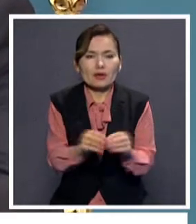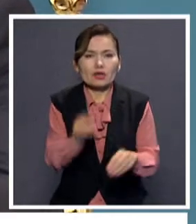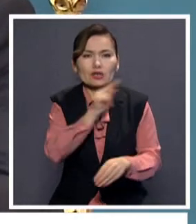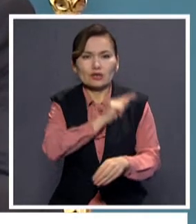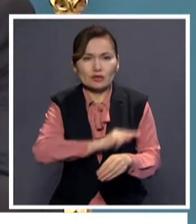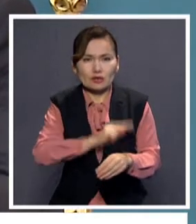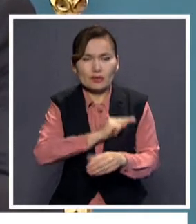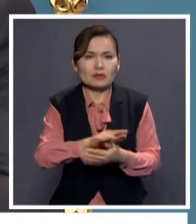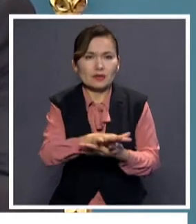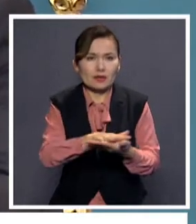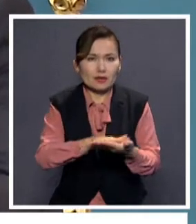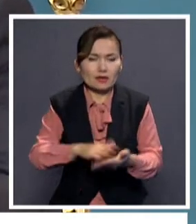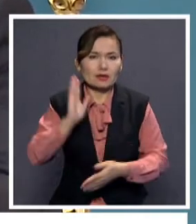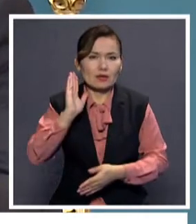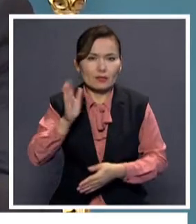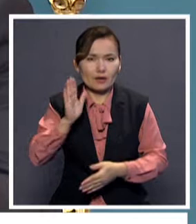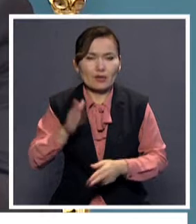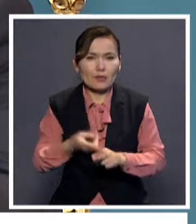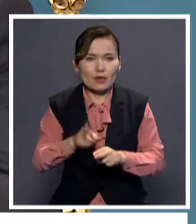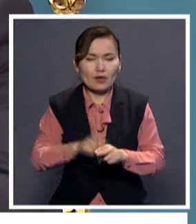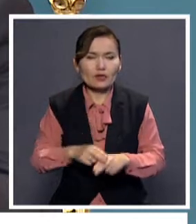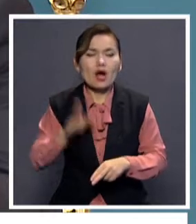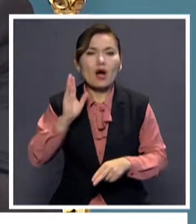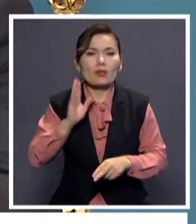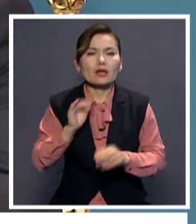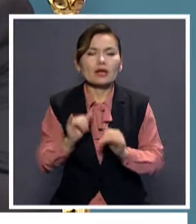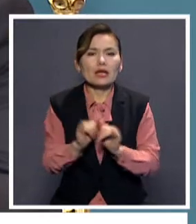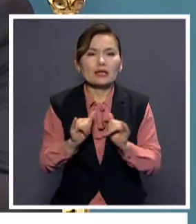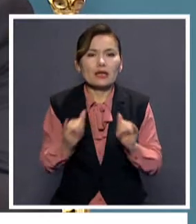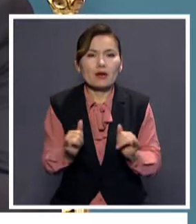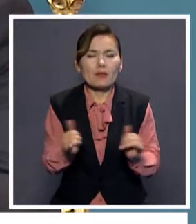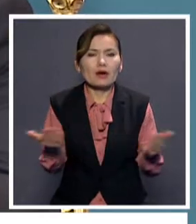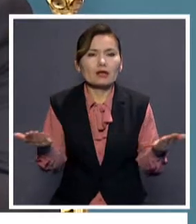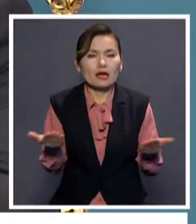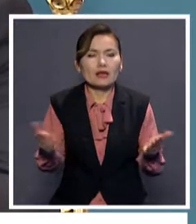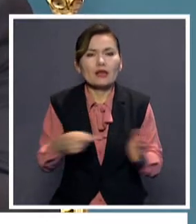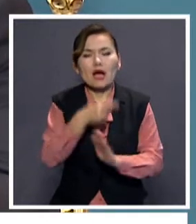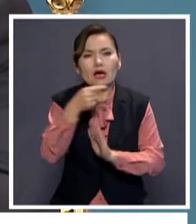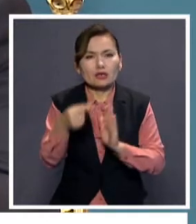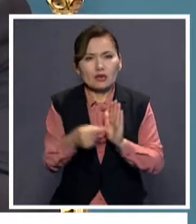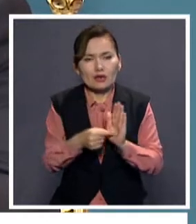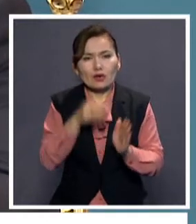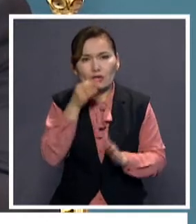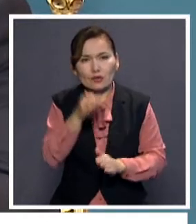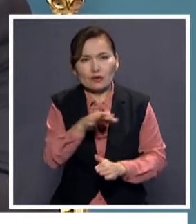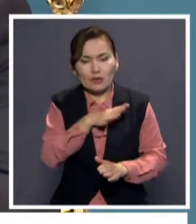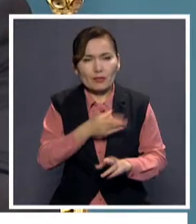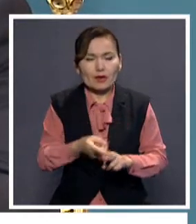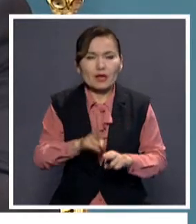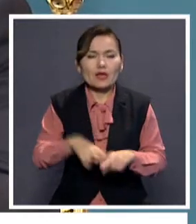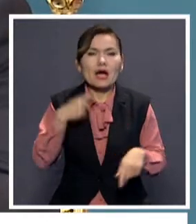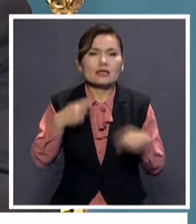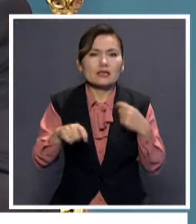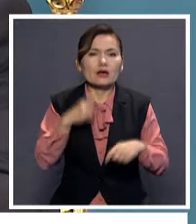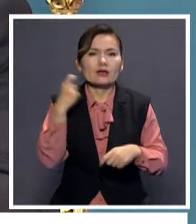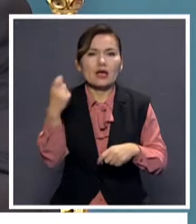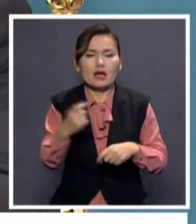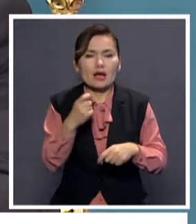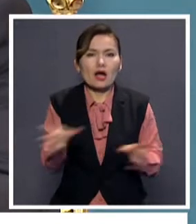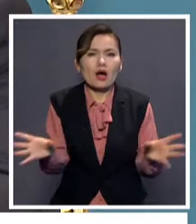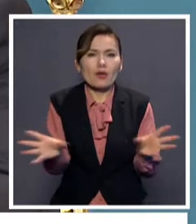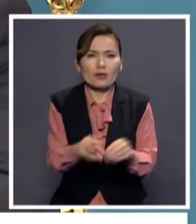аралап шықтық. Соны қалай дамытамыз деген жағдайға жауап іздедік. Ең бірінші сауда экономикалық